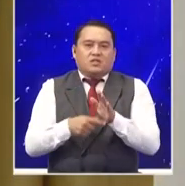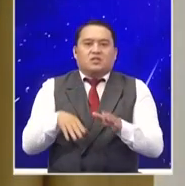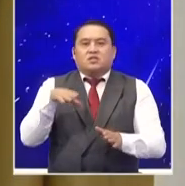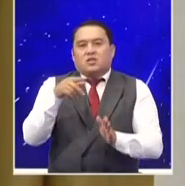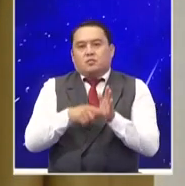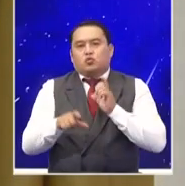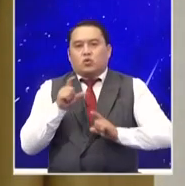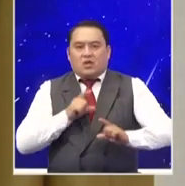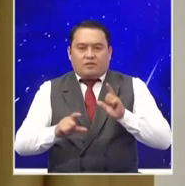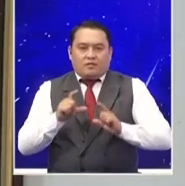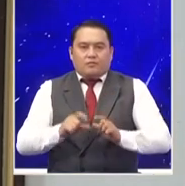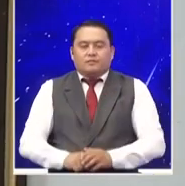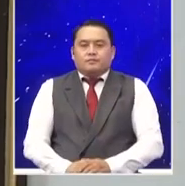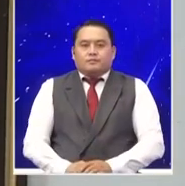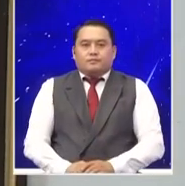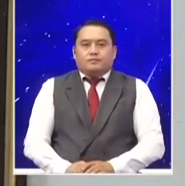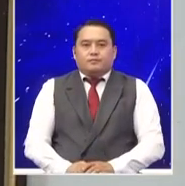заняты 27 студентов-волонтеров.